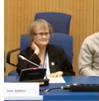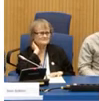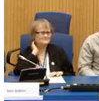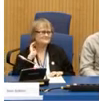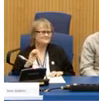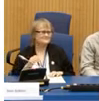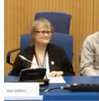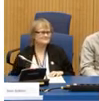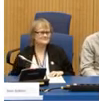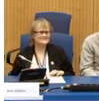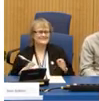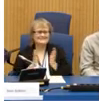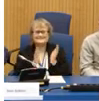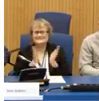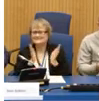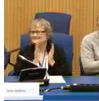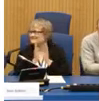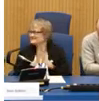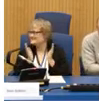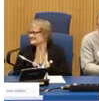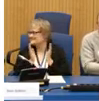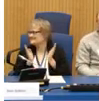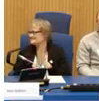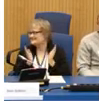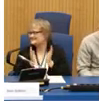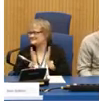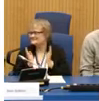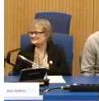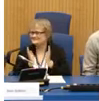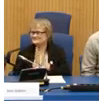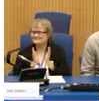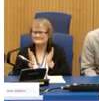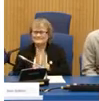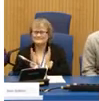Zuhören. Herzlichen Dank an Sven Rebner.